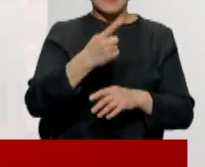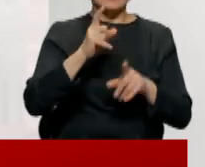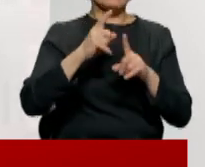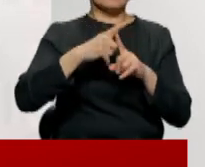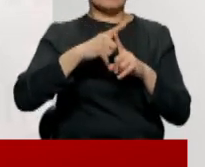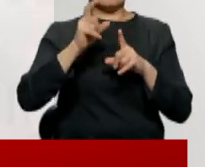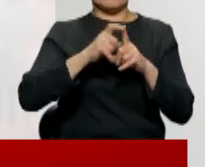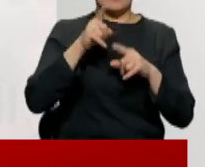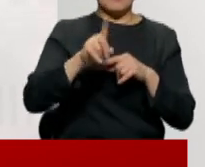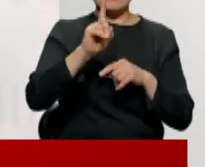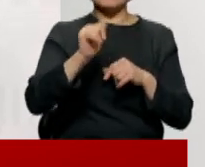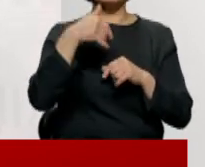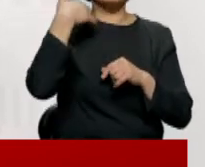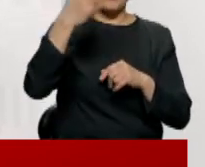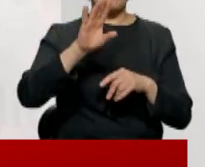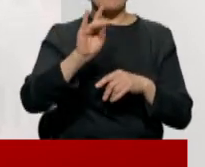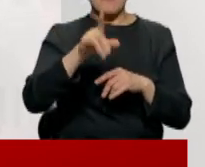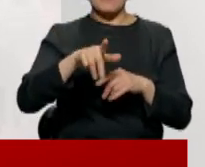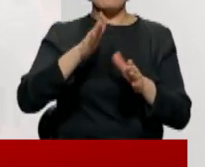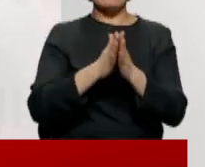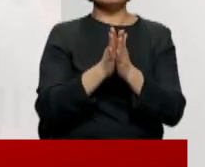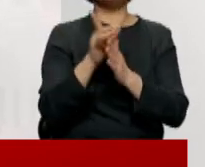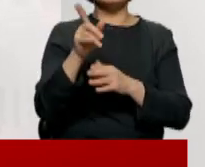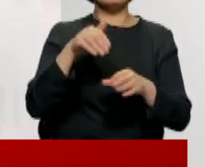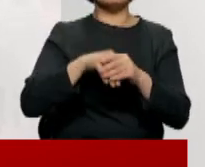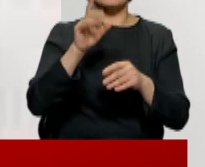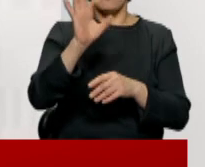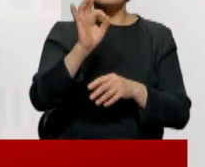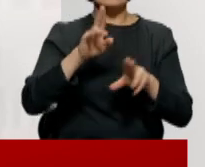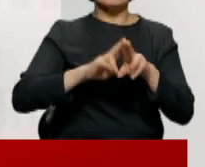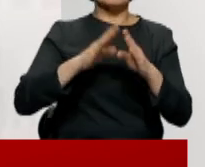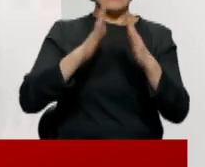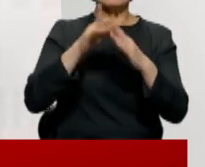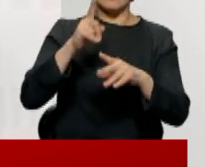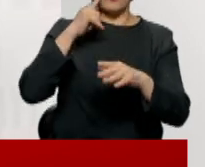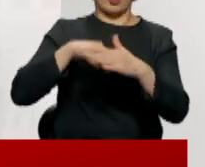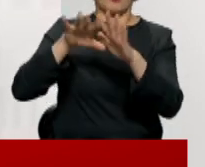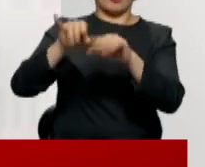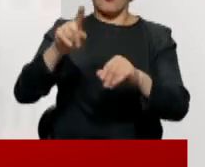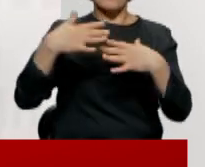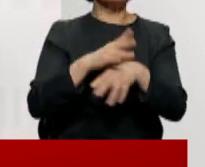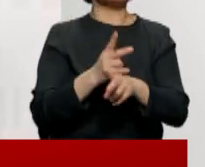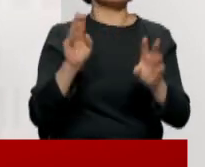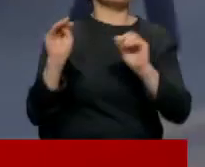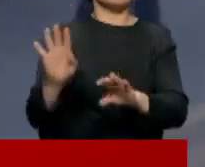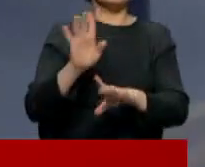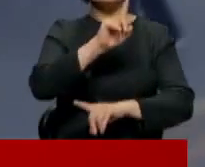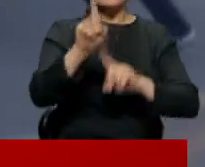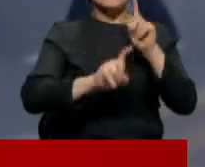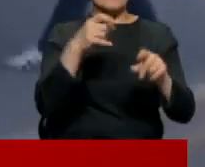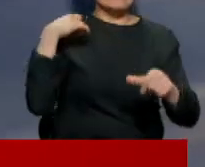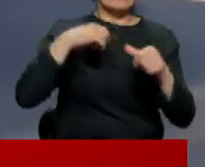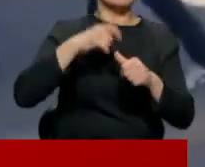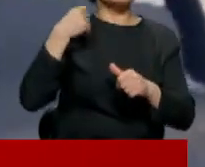Demirbaş cinayetten bir gün sonra MHP Mersin Milletvekili Olcay Kılavuz'un bulunduğu evde gözaltına alındı. O gece serbest bırakıldı. Soruşturmaya